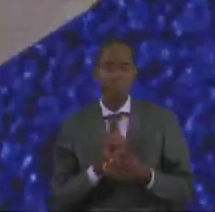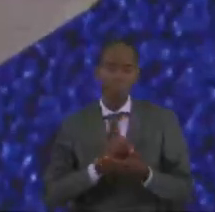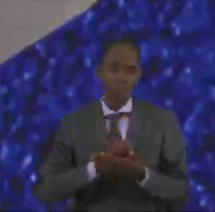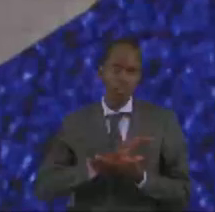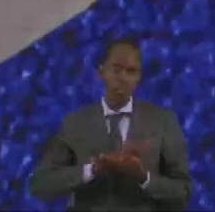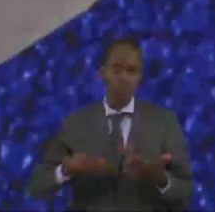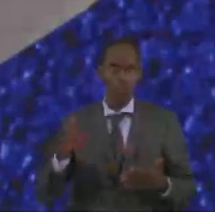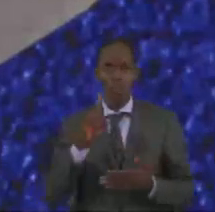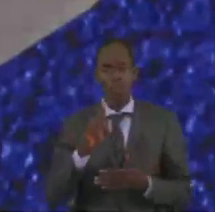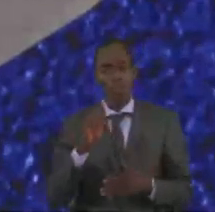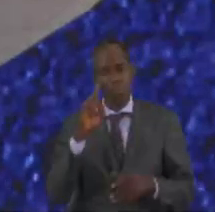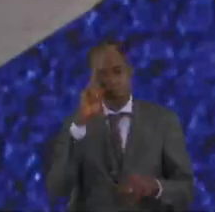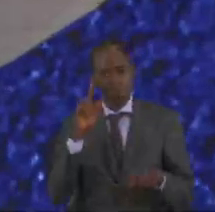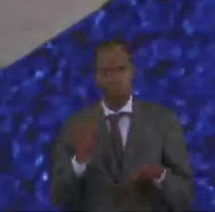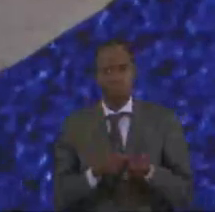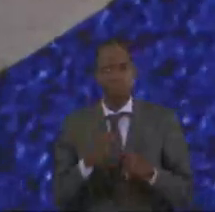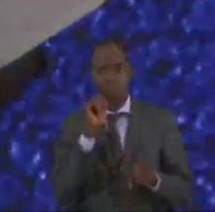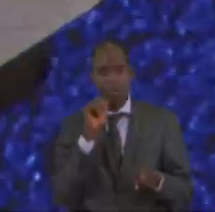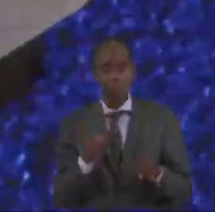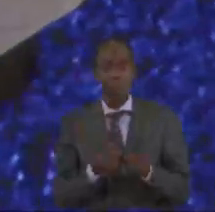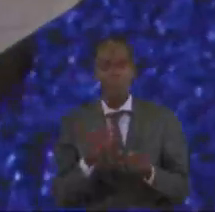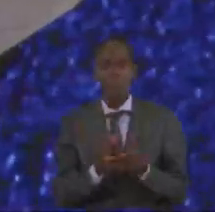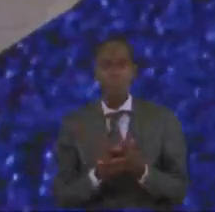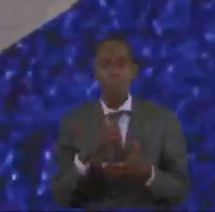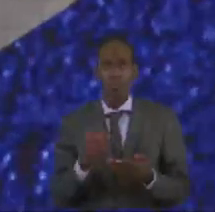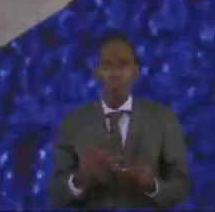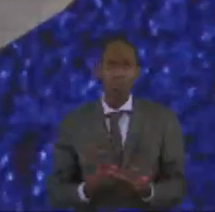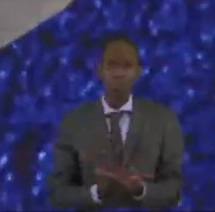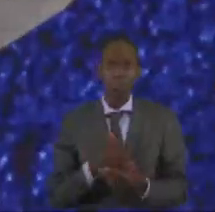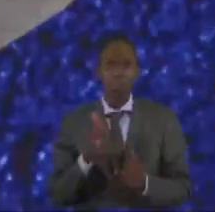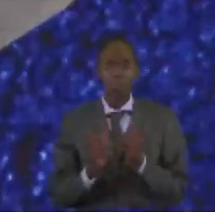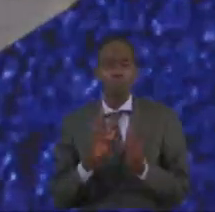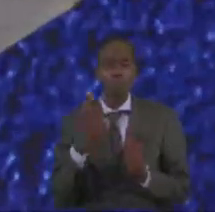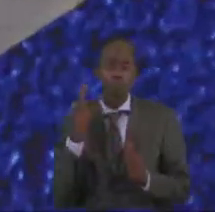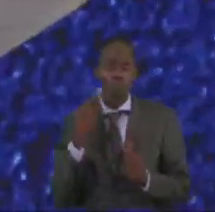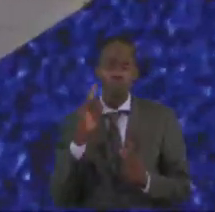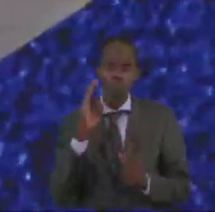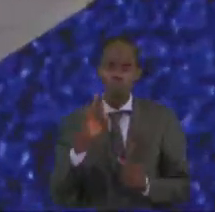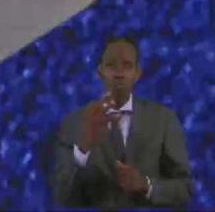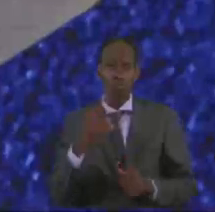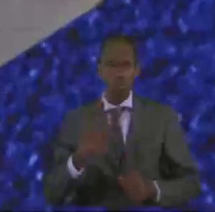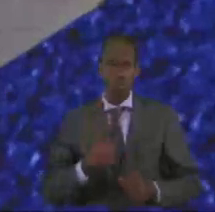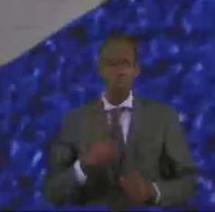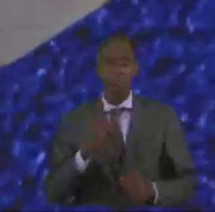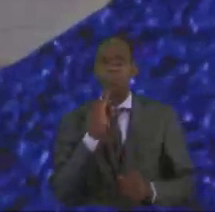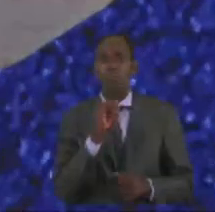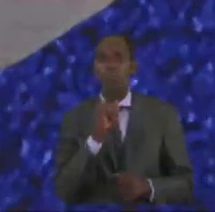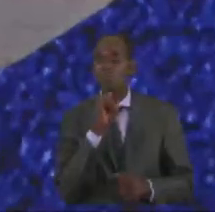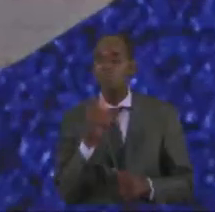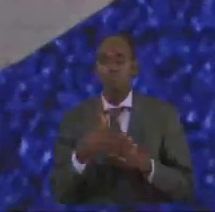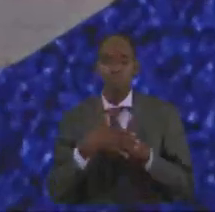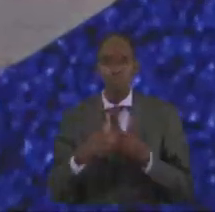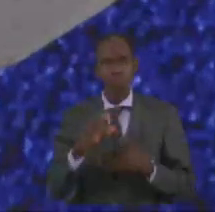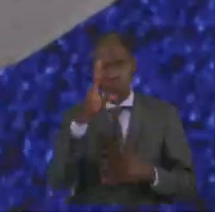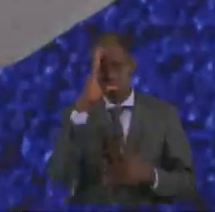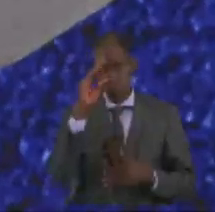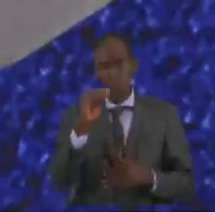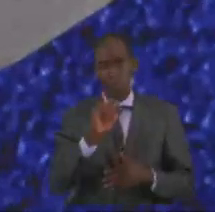Je vous déclare, frère, que l'évangile qui a été annoncé par moi n'est pas de